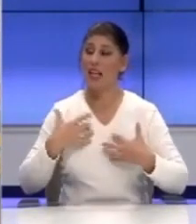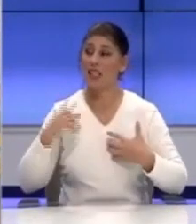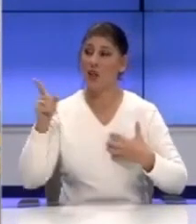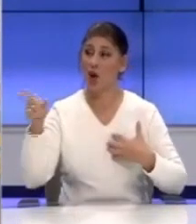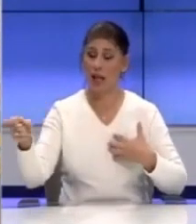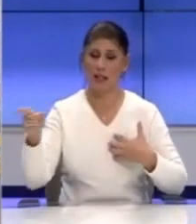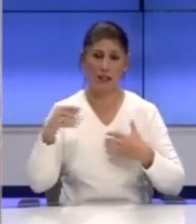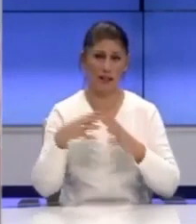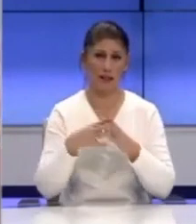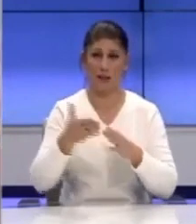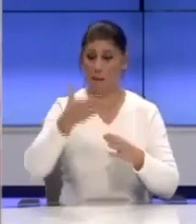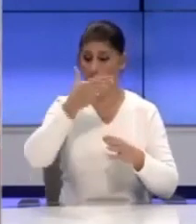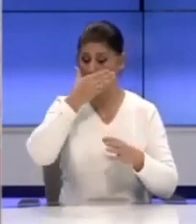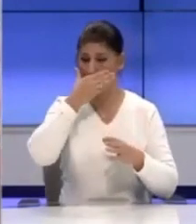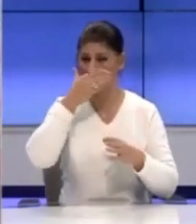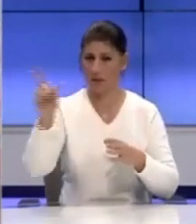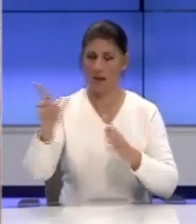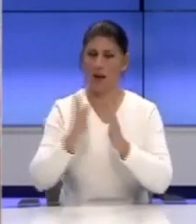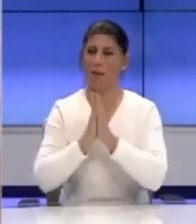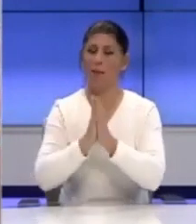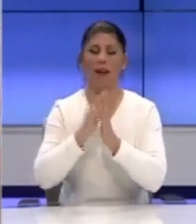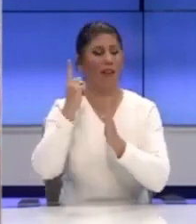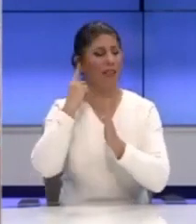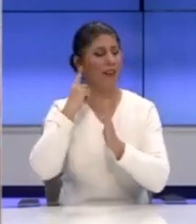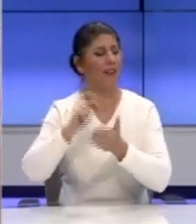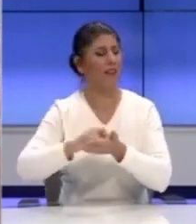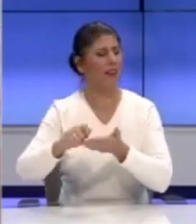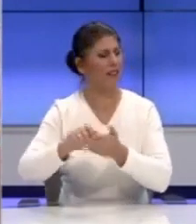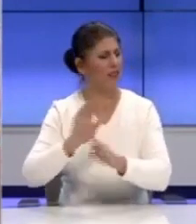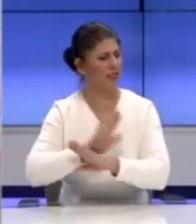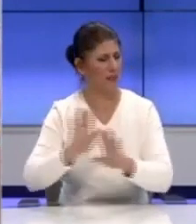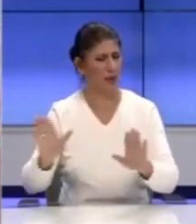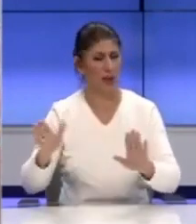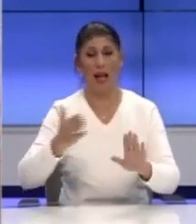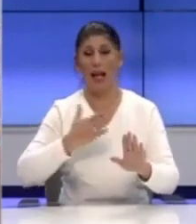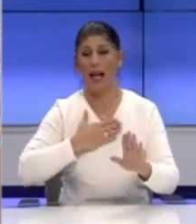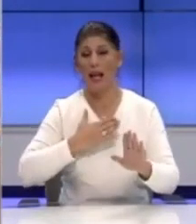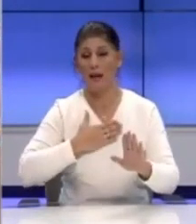Παρακαλώ, παρακαλώ, δεν ακούγεστε, δεν γράφετε τίποτε. Συνεχίζουμε. Αυτοί...